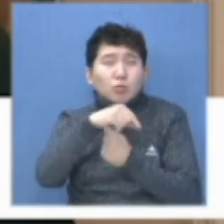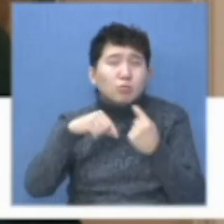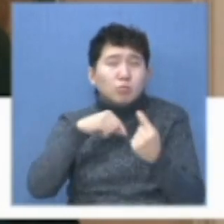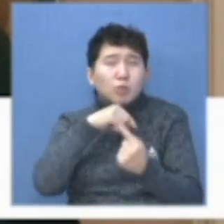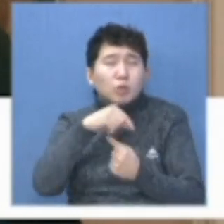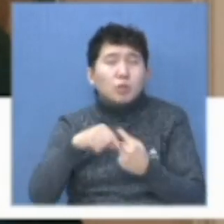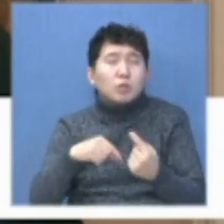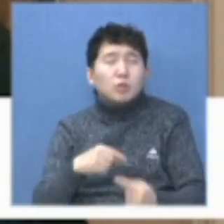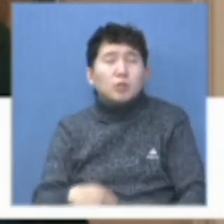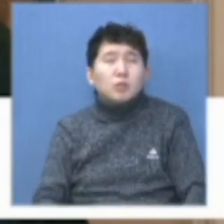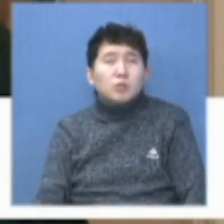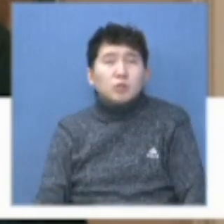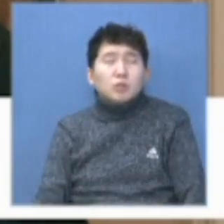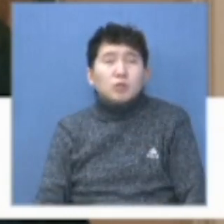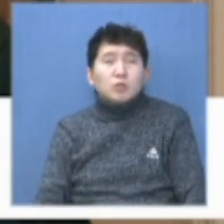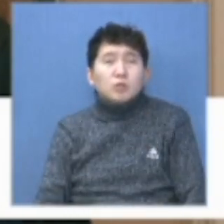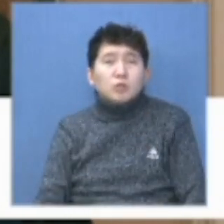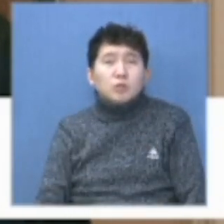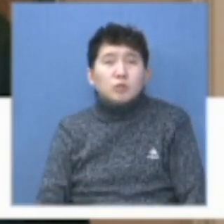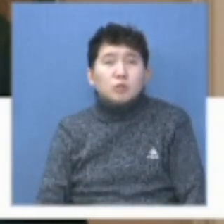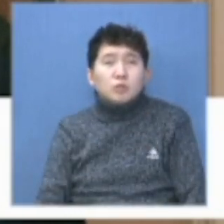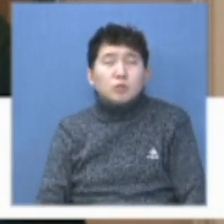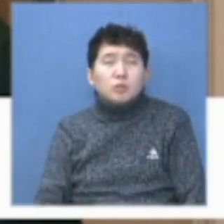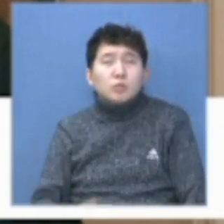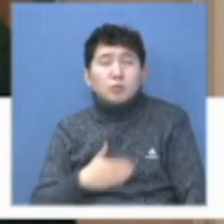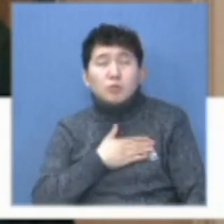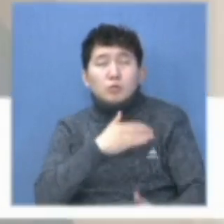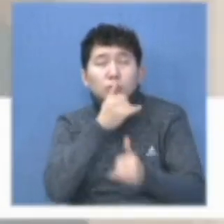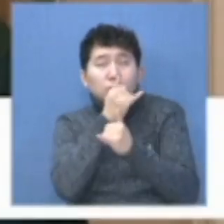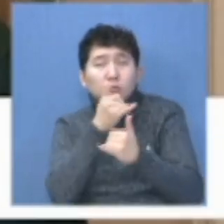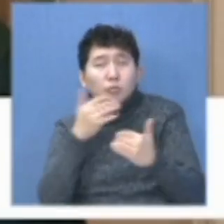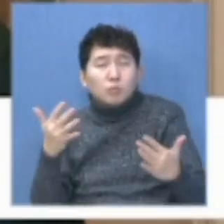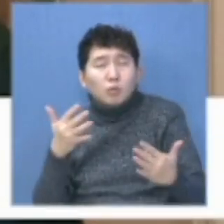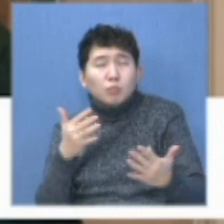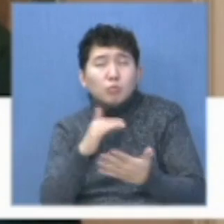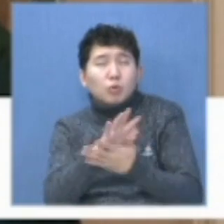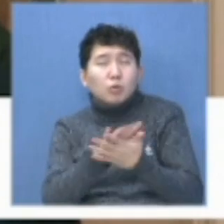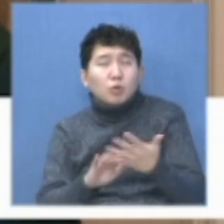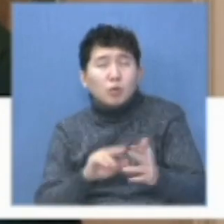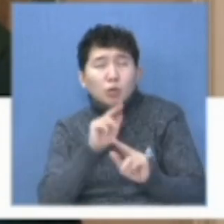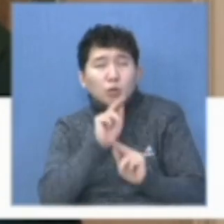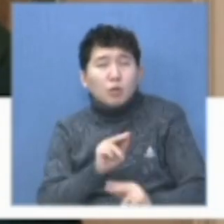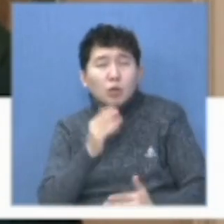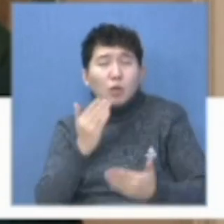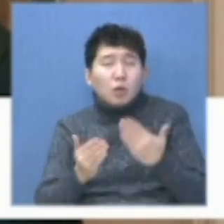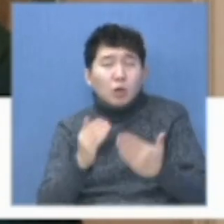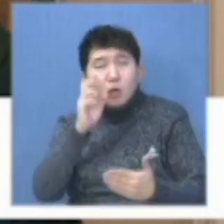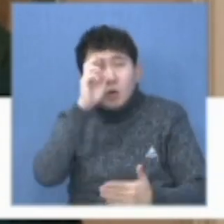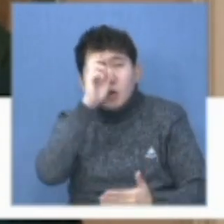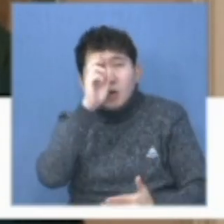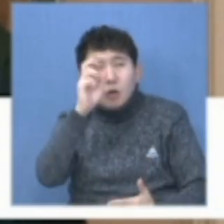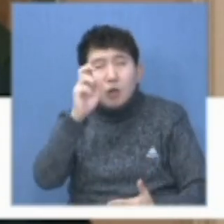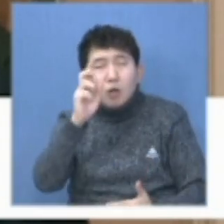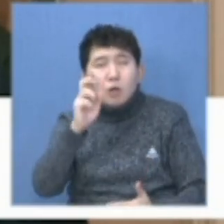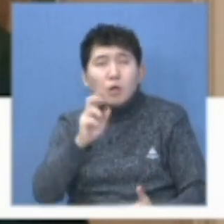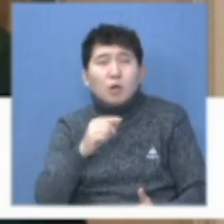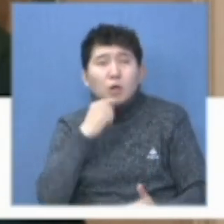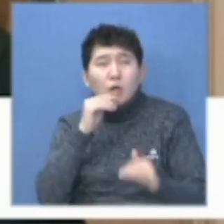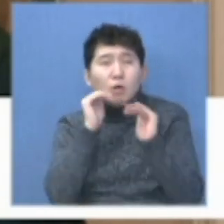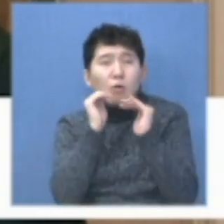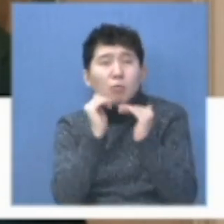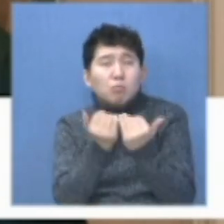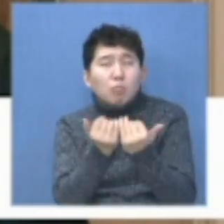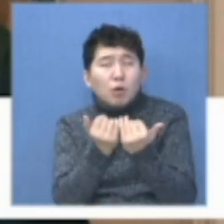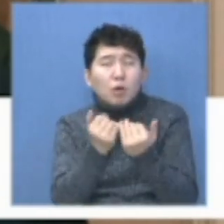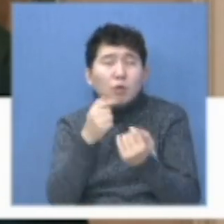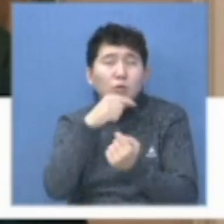той точки невозврата, когда мы уже не можем дальше работать. Если нас государство признает микробизнесом и выделит нам